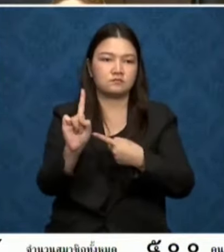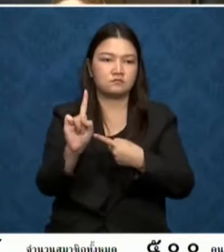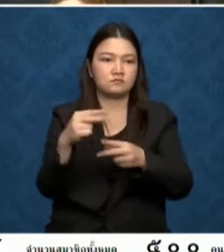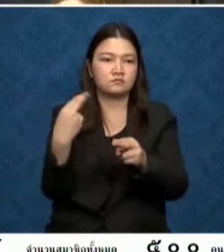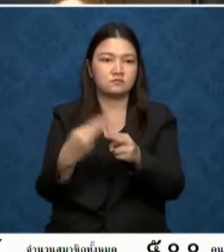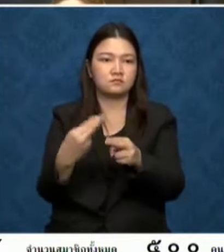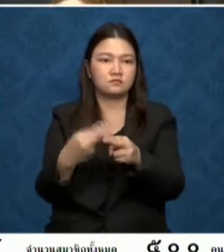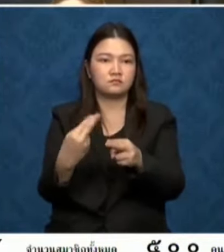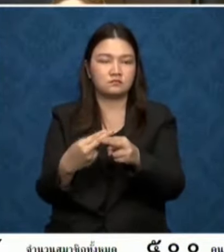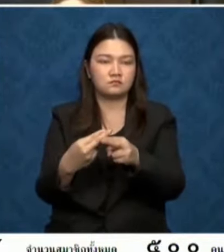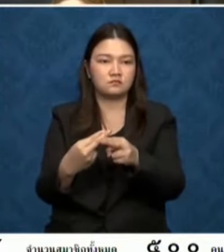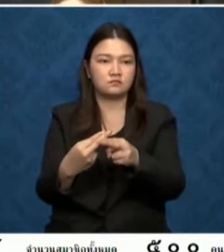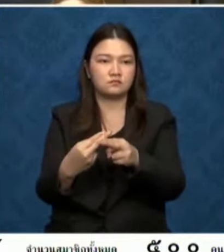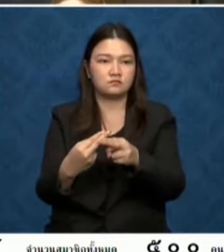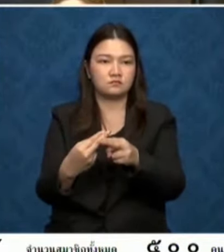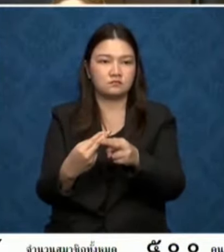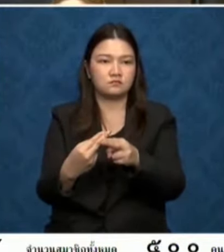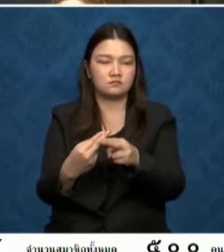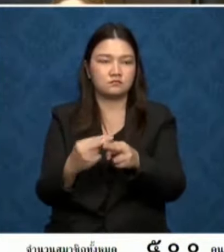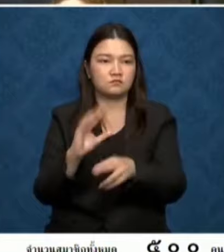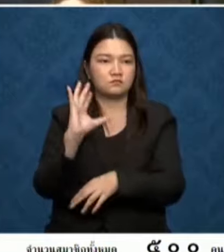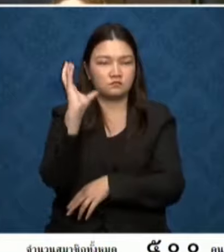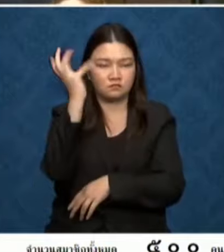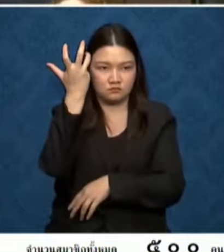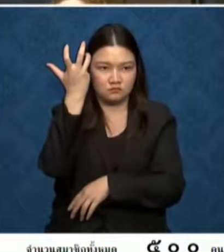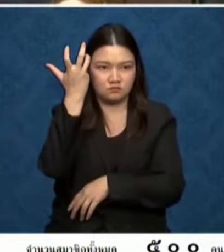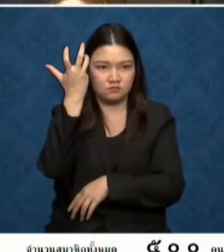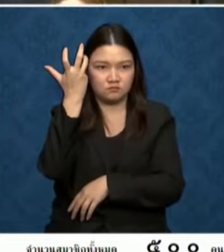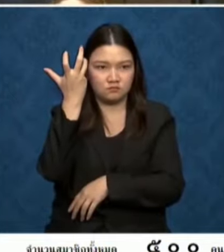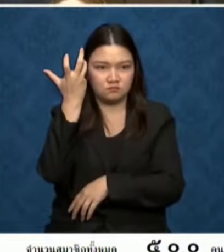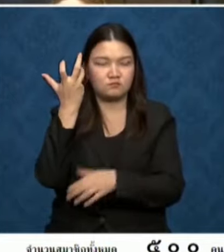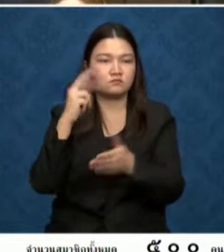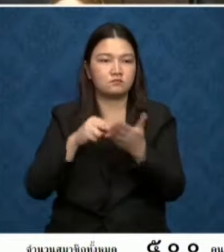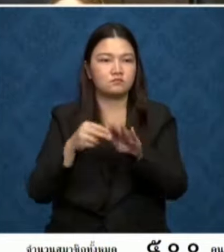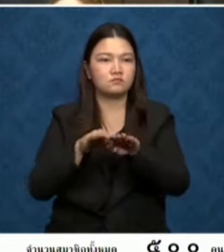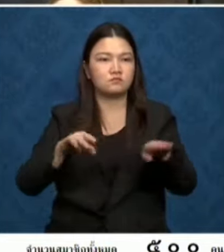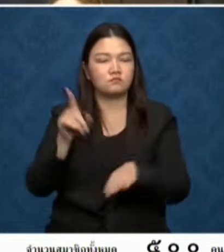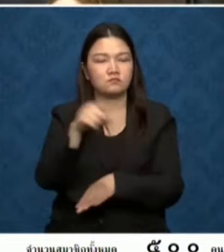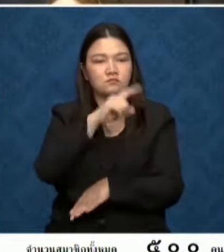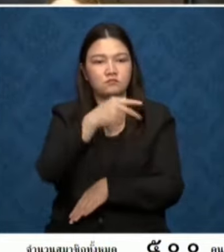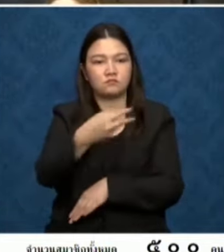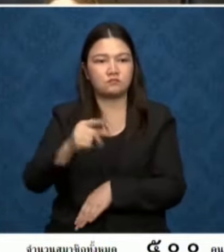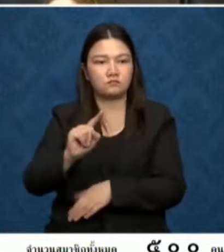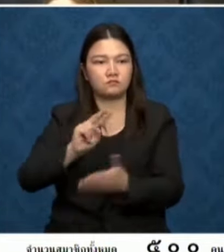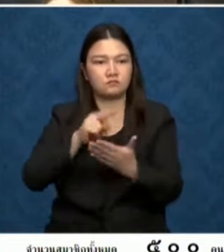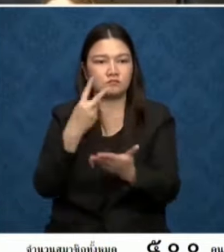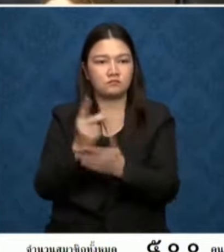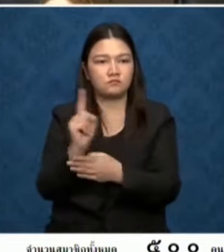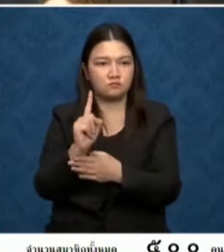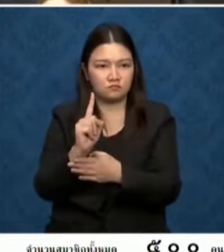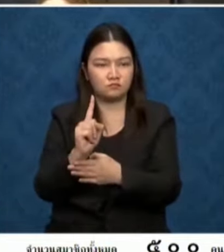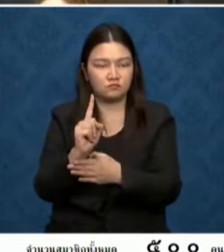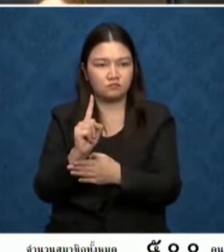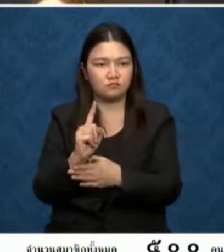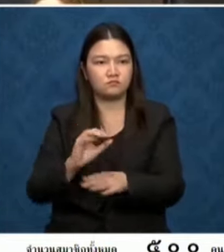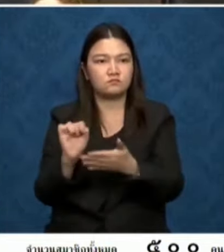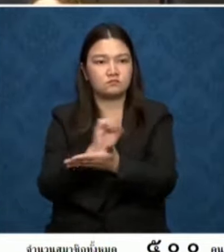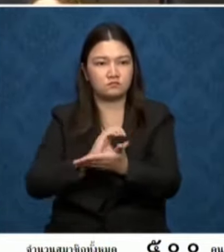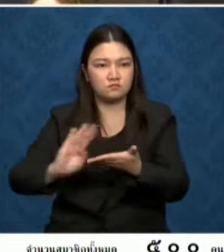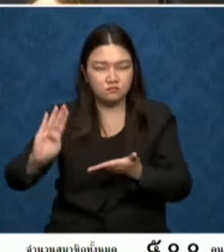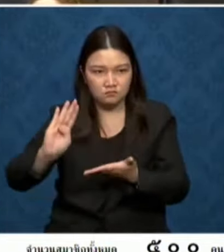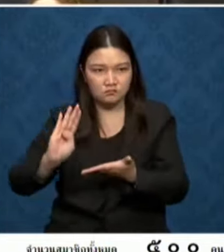า International Institute นะครับ for Trade and Department หรือสถาบันระหว่างประเทศเพื่อการ